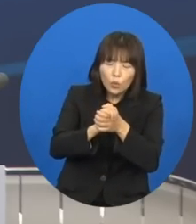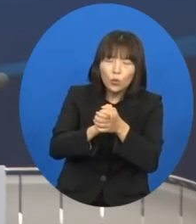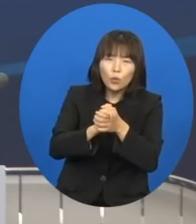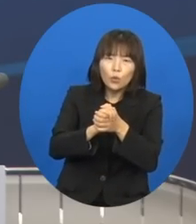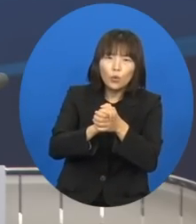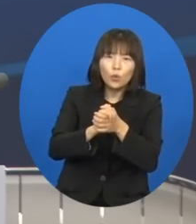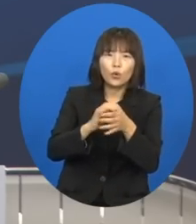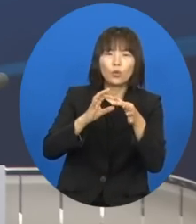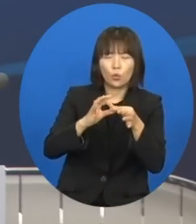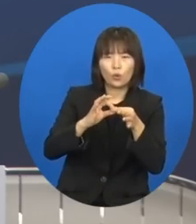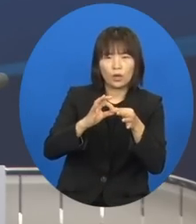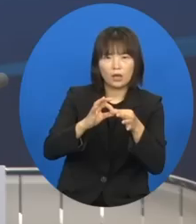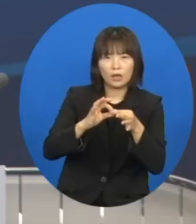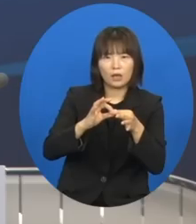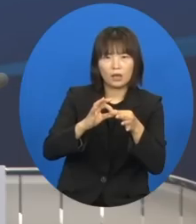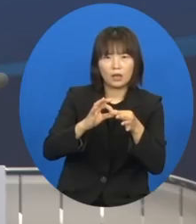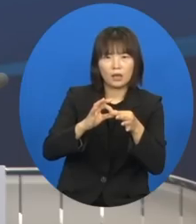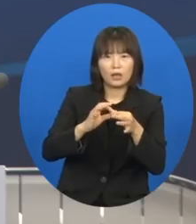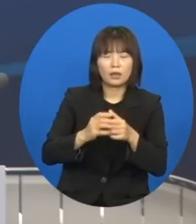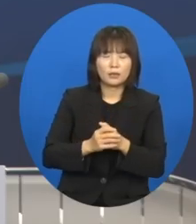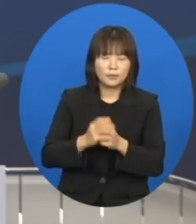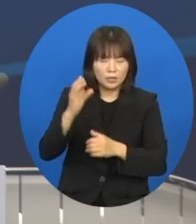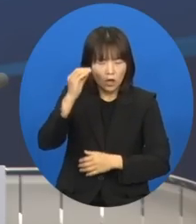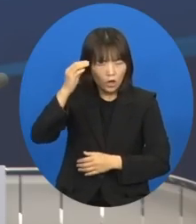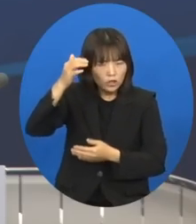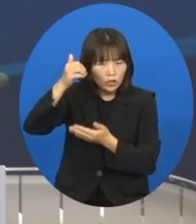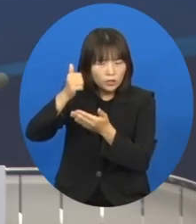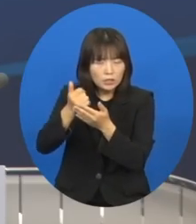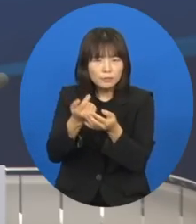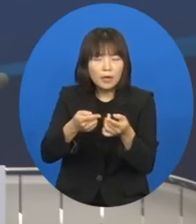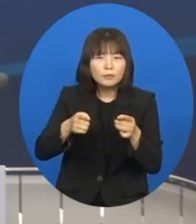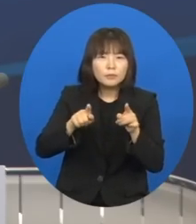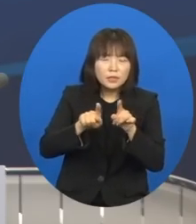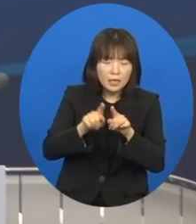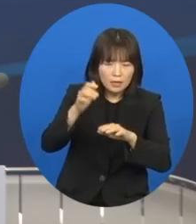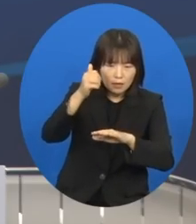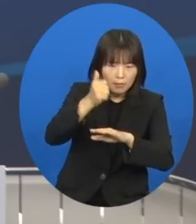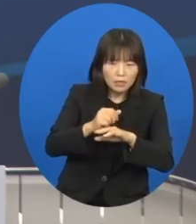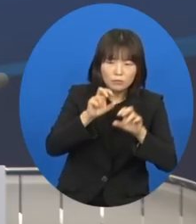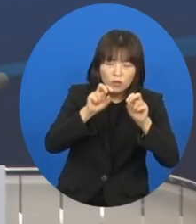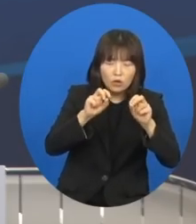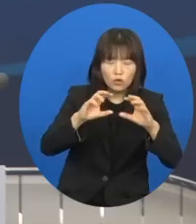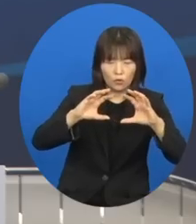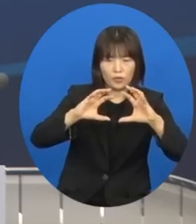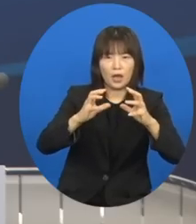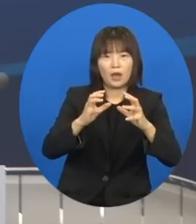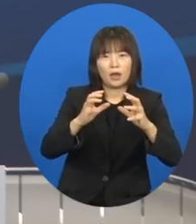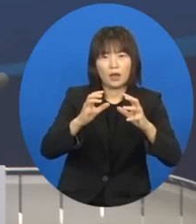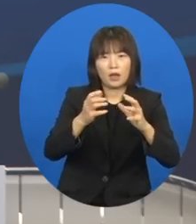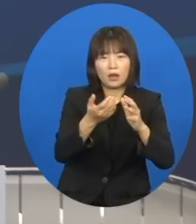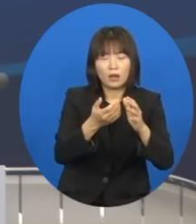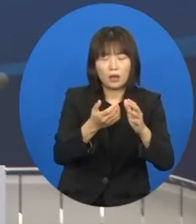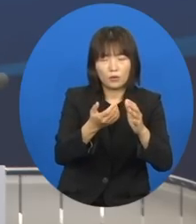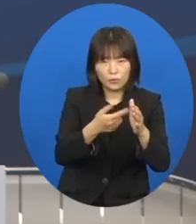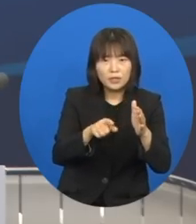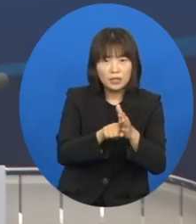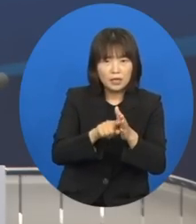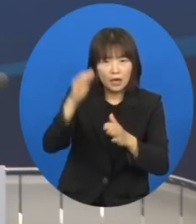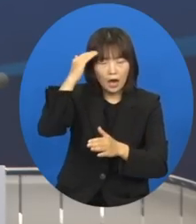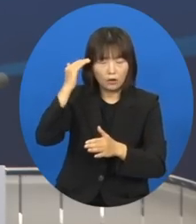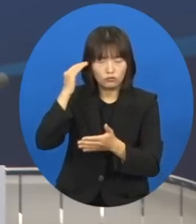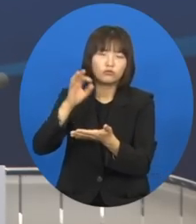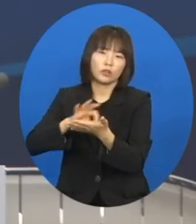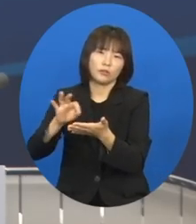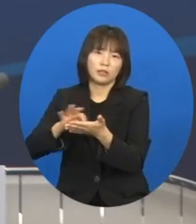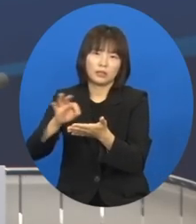달려있다. 성령이 함께하여 마지막 때 선교국가로서 한국을 쓸 것이다. 한국을 통해서